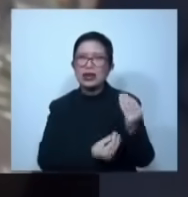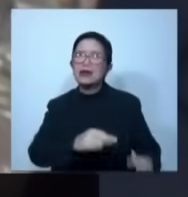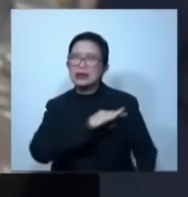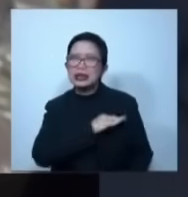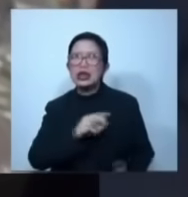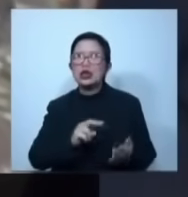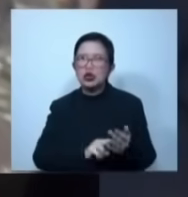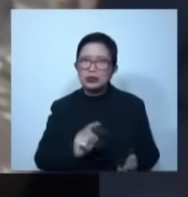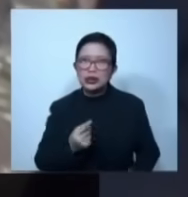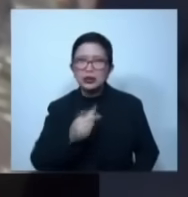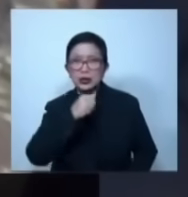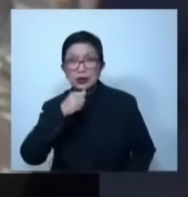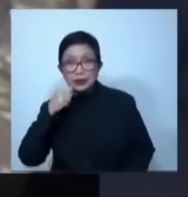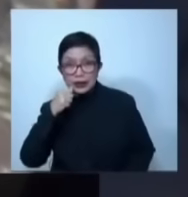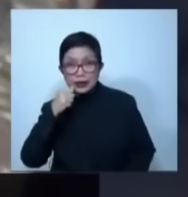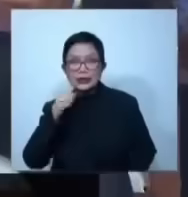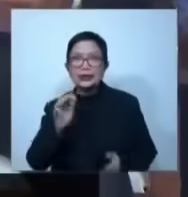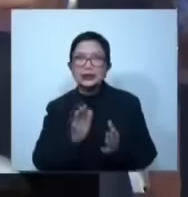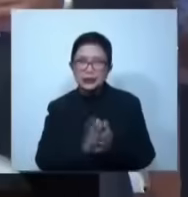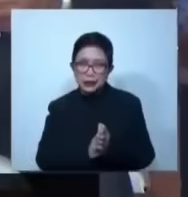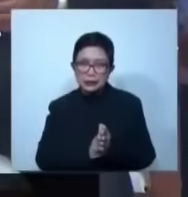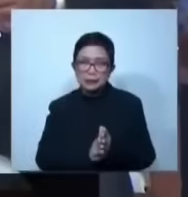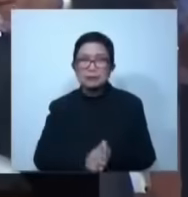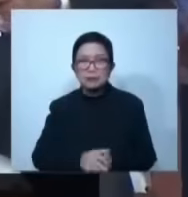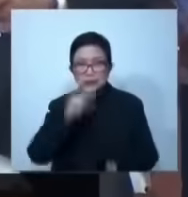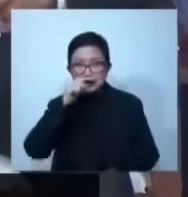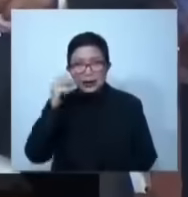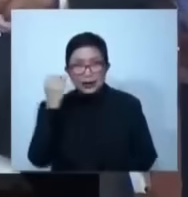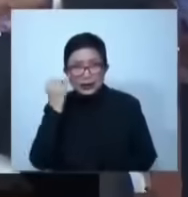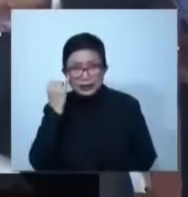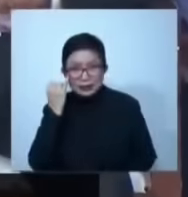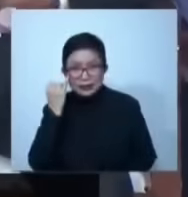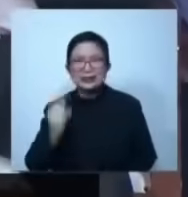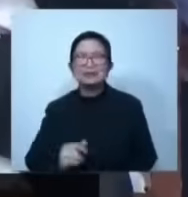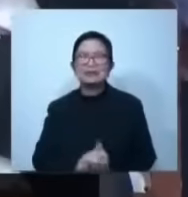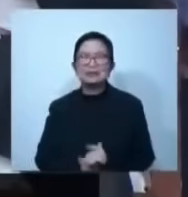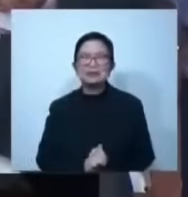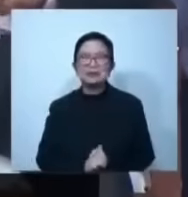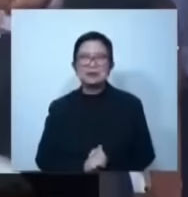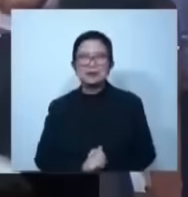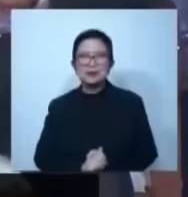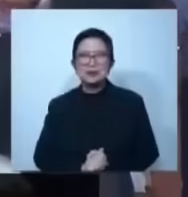H Anis Rid B PHD dan Bapak droris H Abdul muhimin